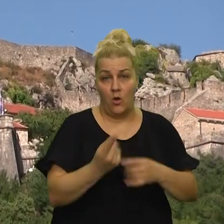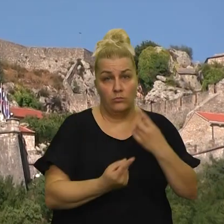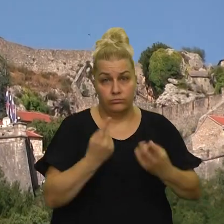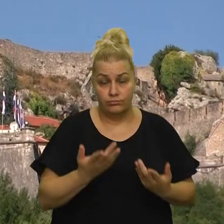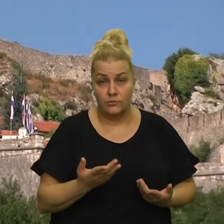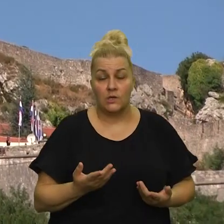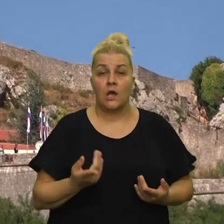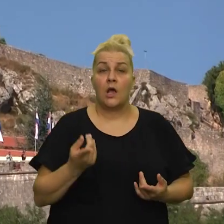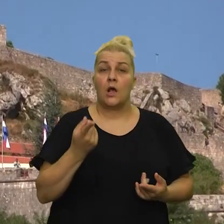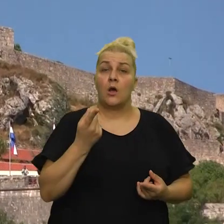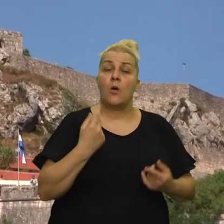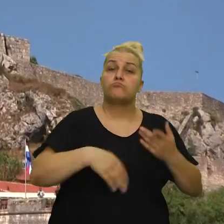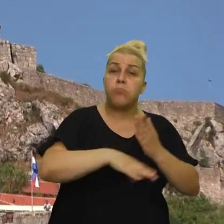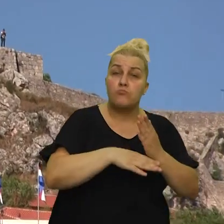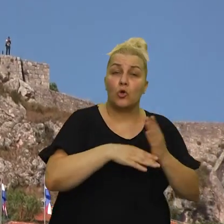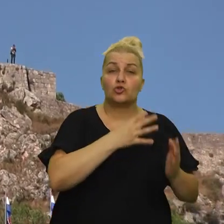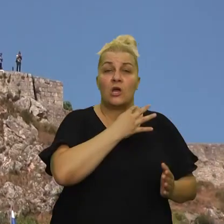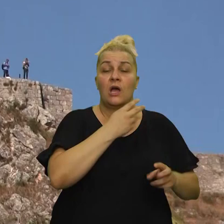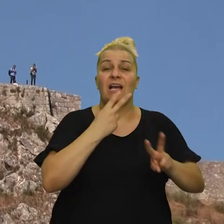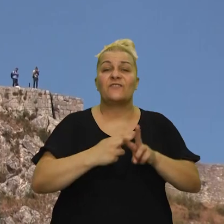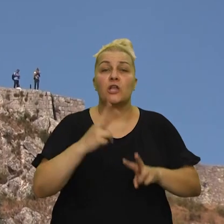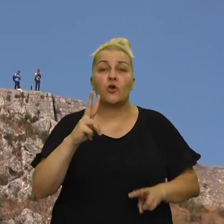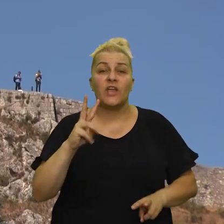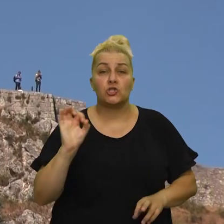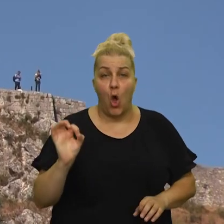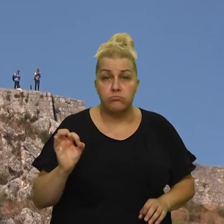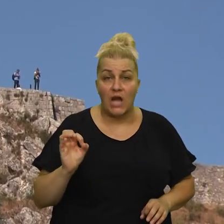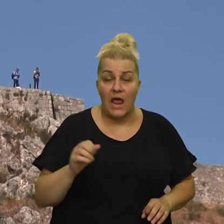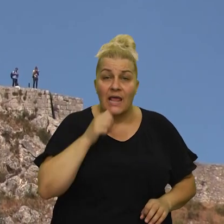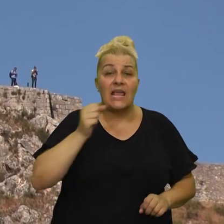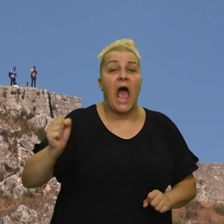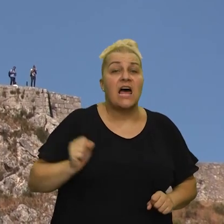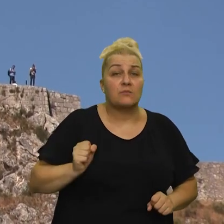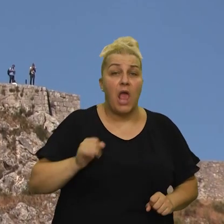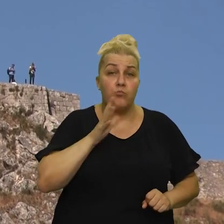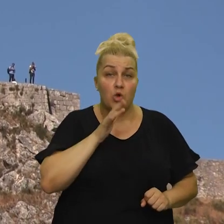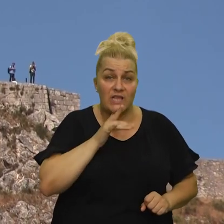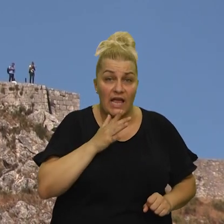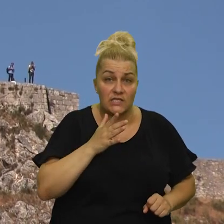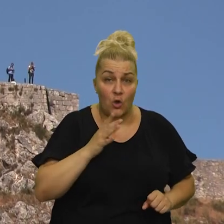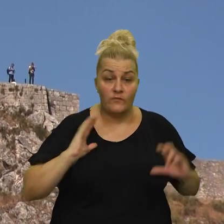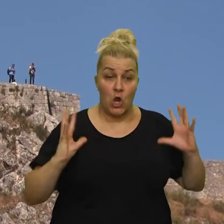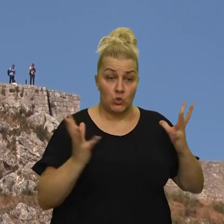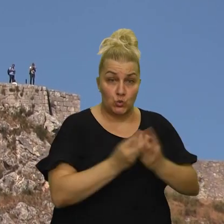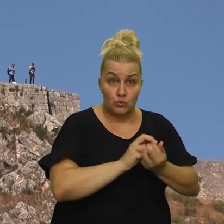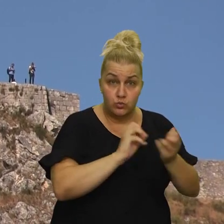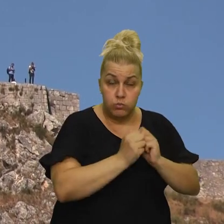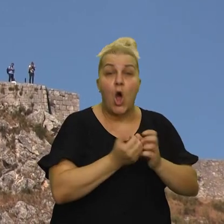uz pomoć postrojbi Hrvatskog vijeća obrane i armije i BiH uspjeli su potisnuti